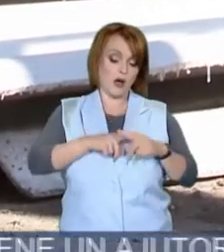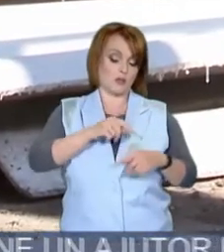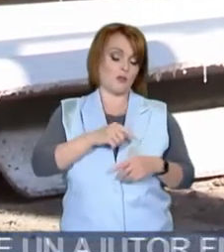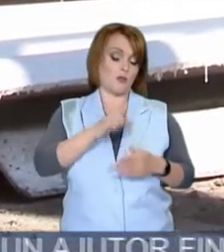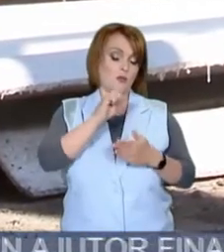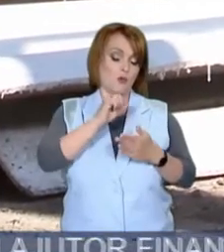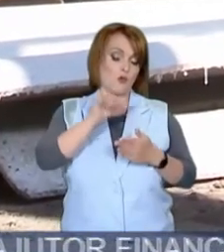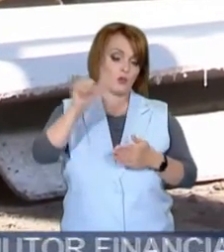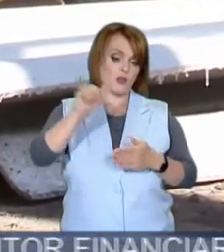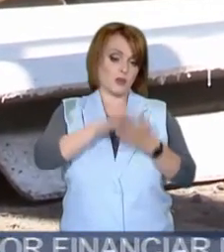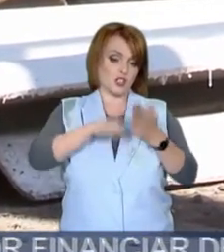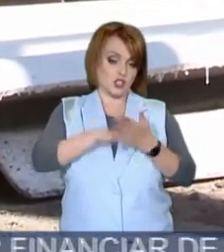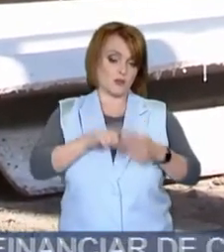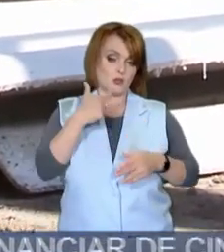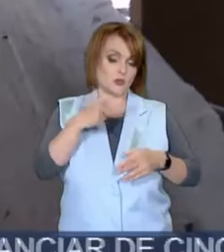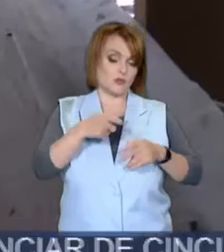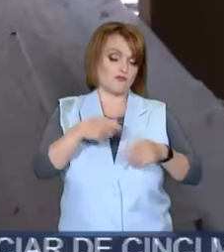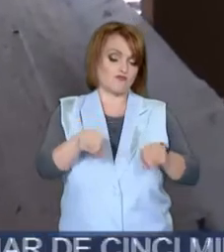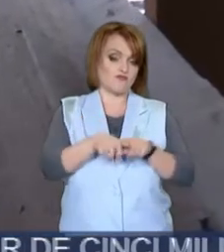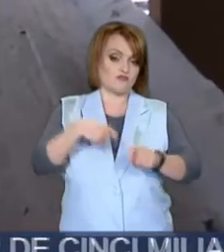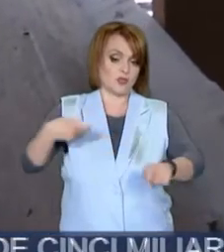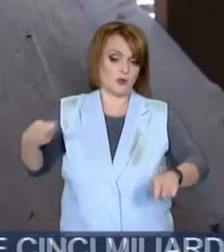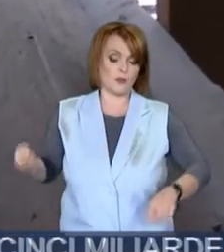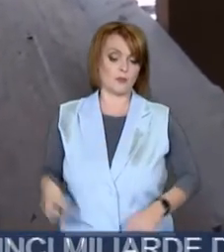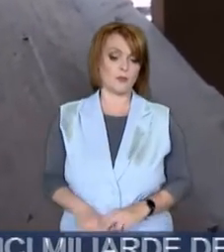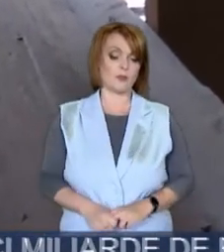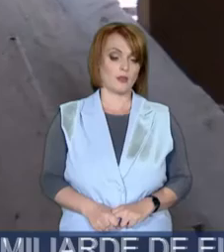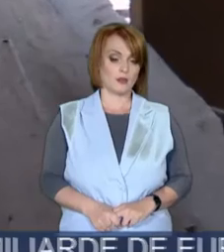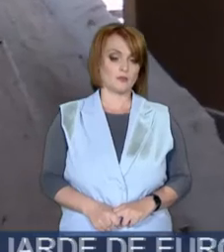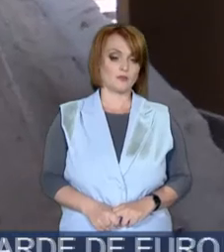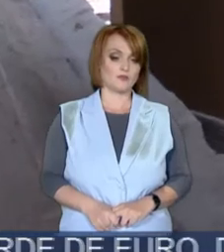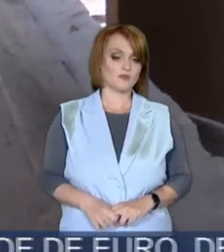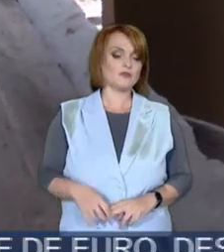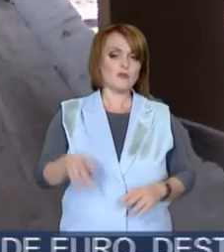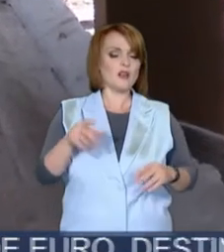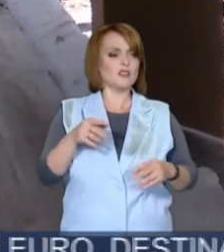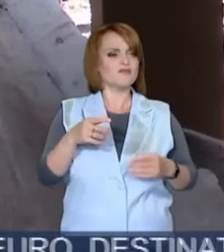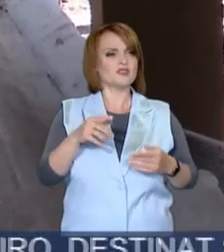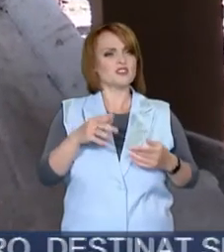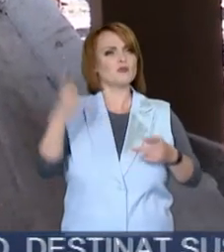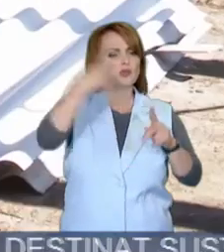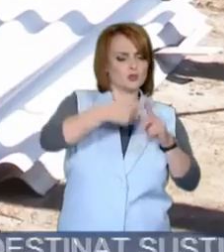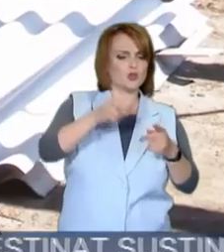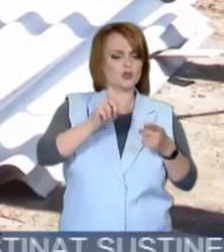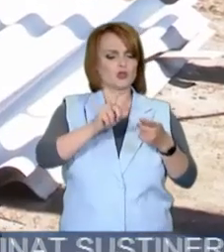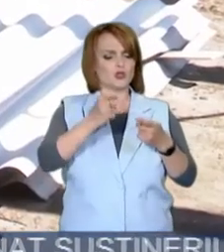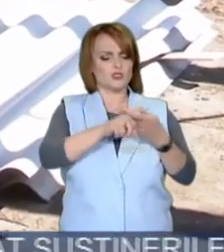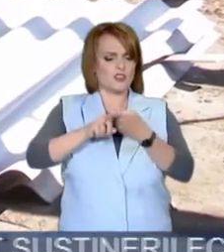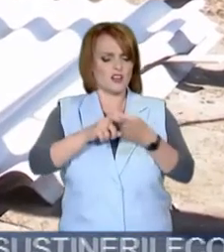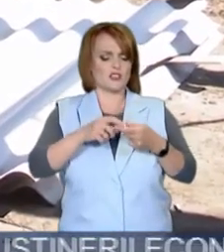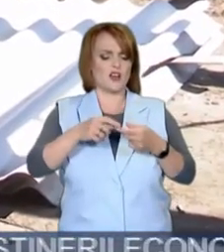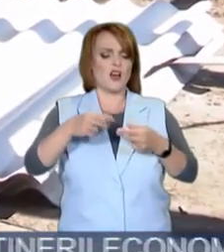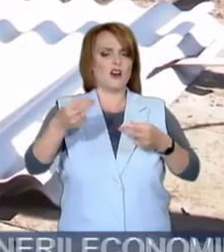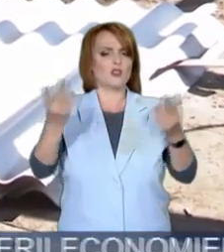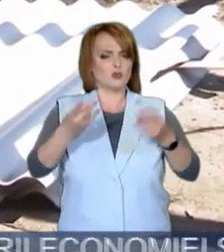solicitant. Este procedura de achiziții, semnarea contractului, respectiv agentul economic desemnat trebuie să aduc materialele sale. Nu gestionăm cu